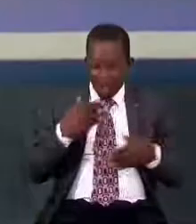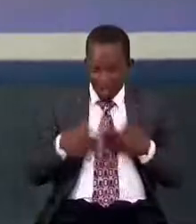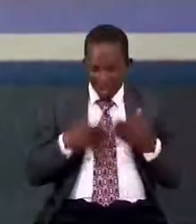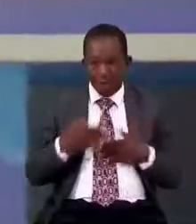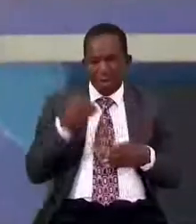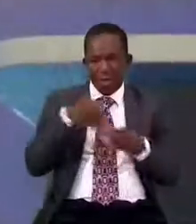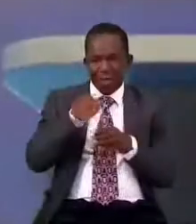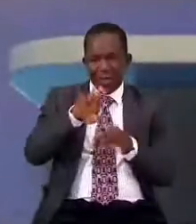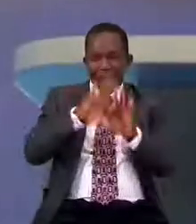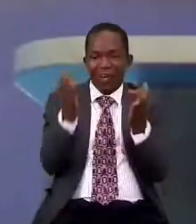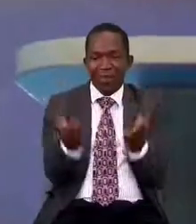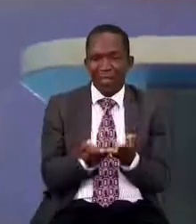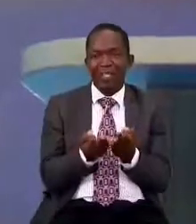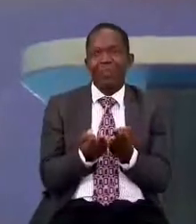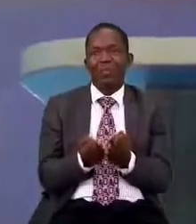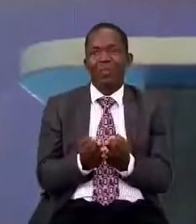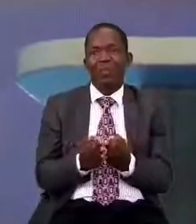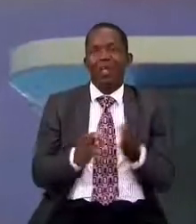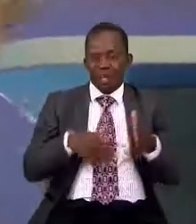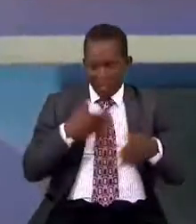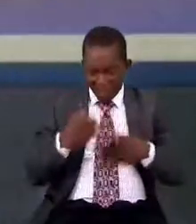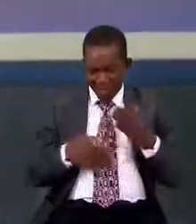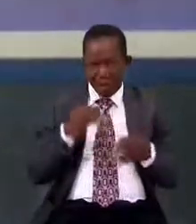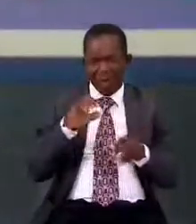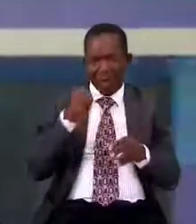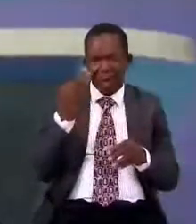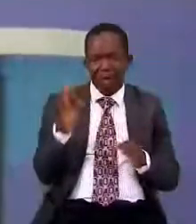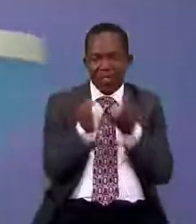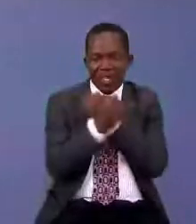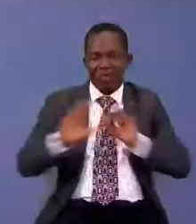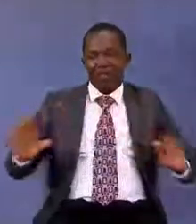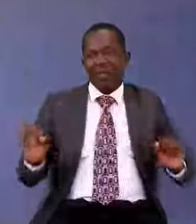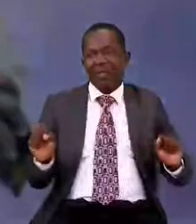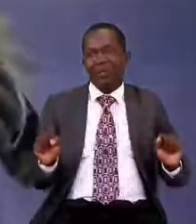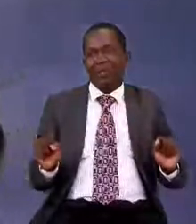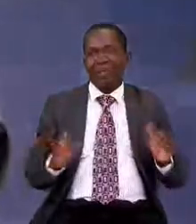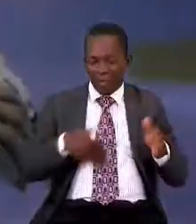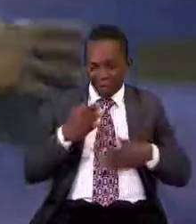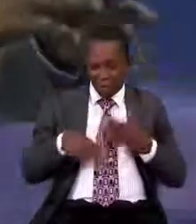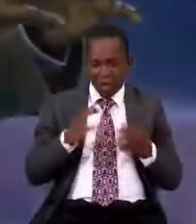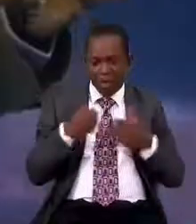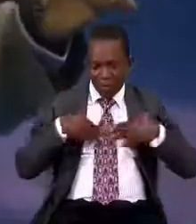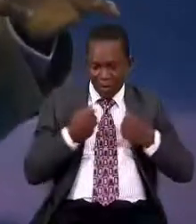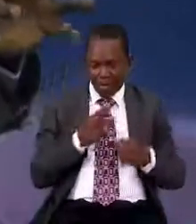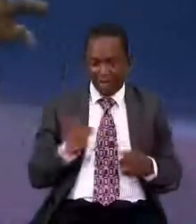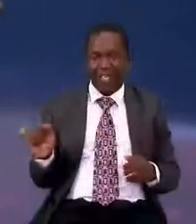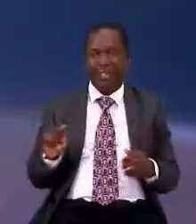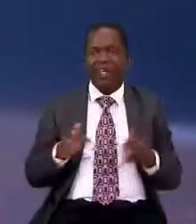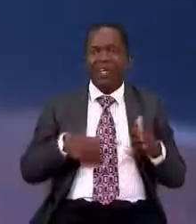salut. La joie de guérison. La joie de miracle. La joie